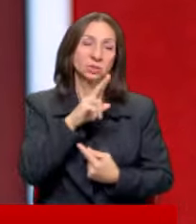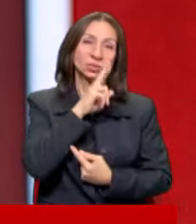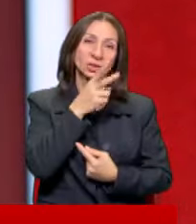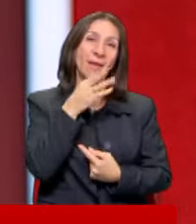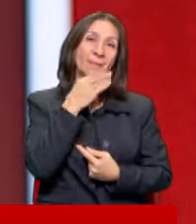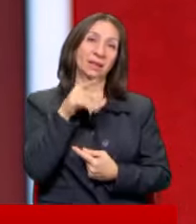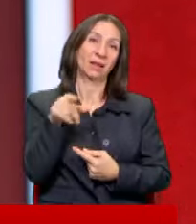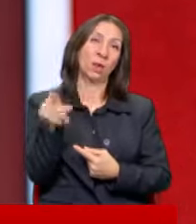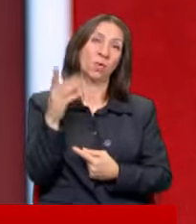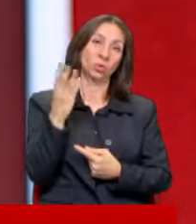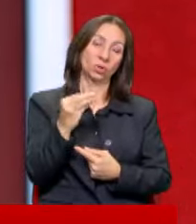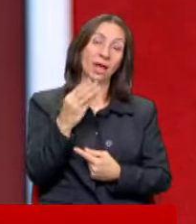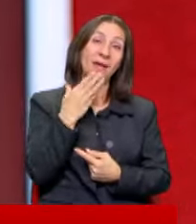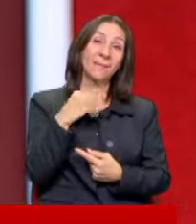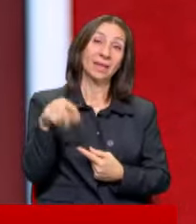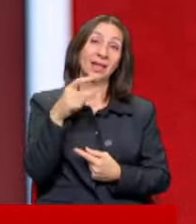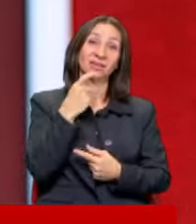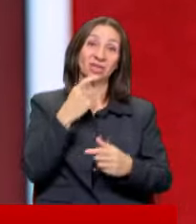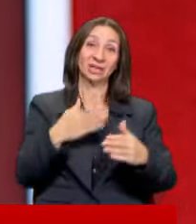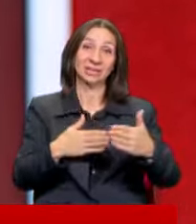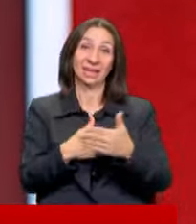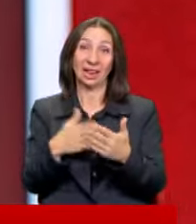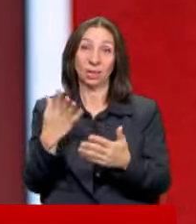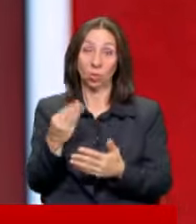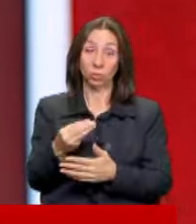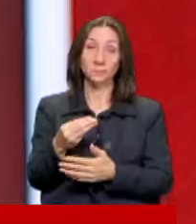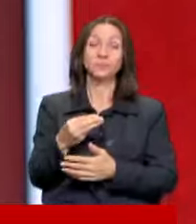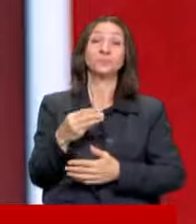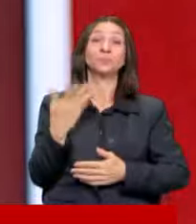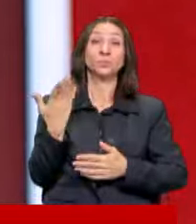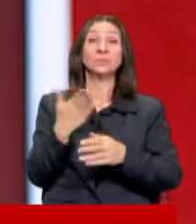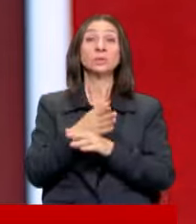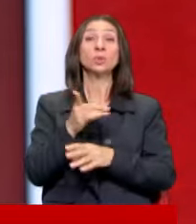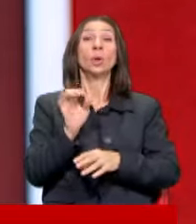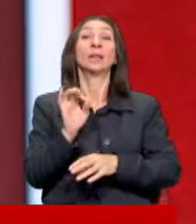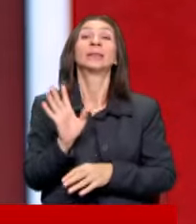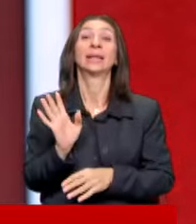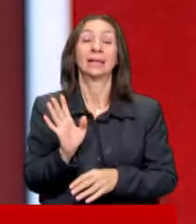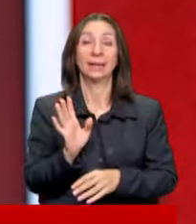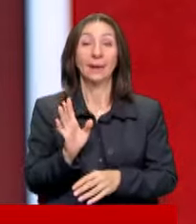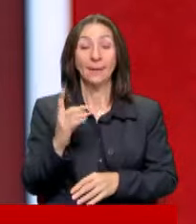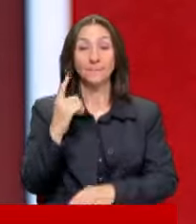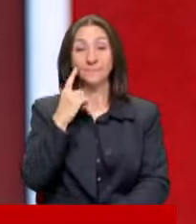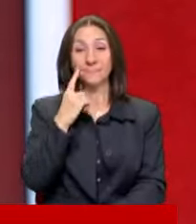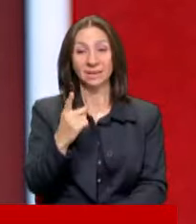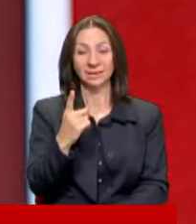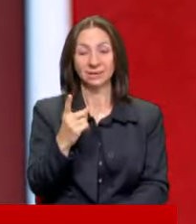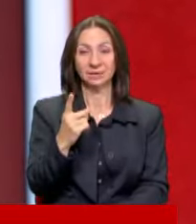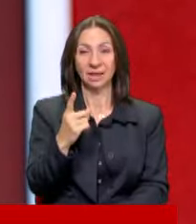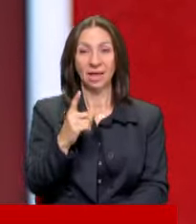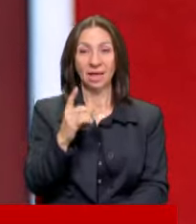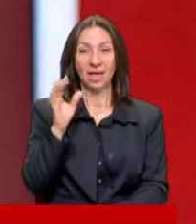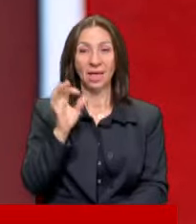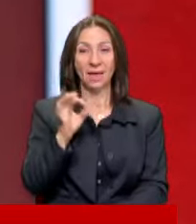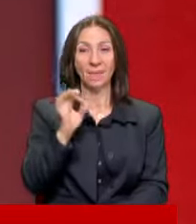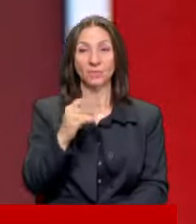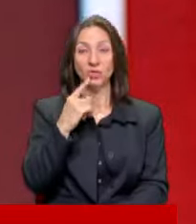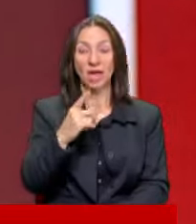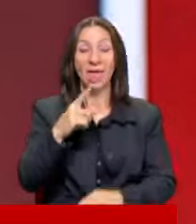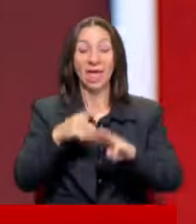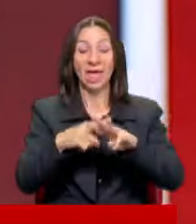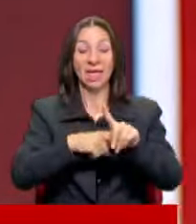geçisi de emekliler oldu emeklilikte yaşa takılanlar oldu Oysa gerçek öyle değil İlker Bey bakın e her seferi de diyor ya işte